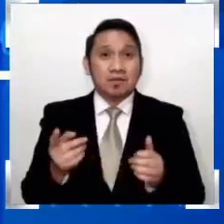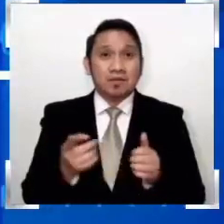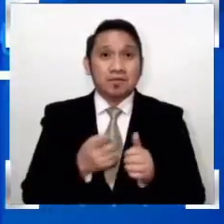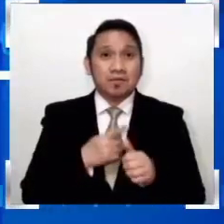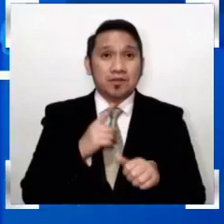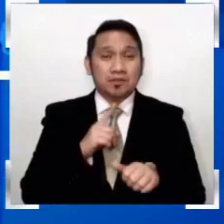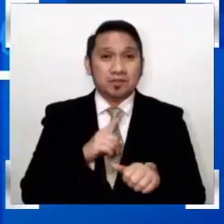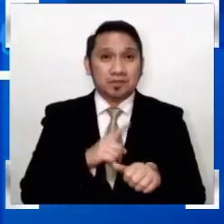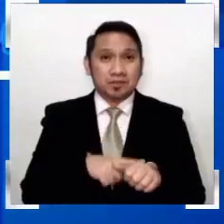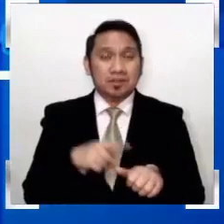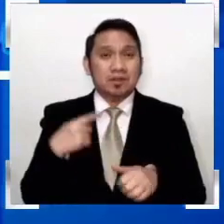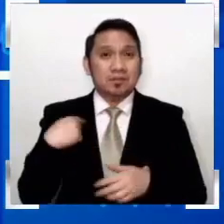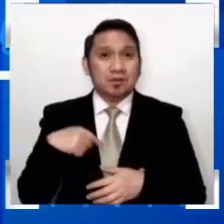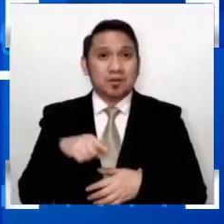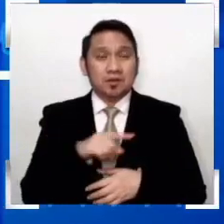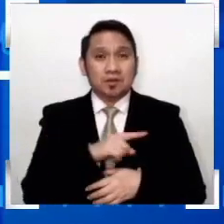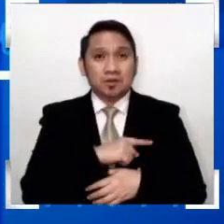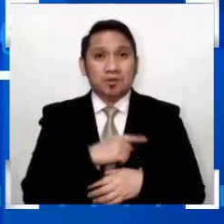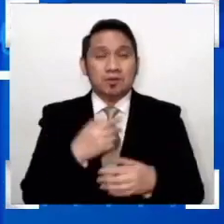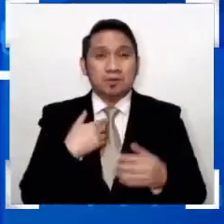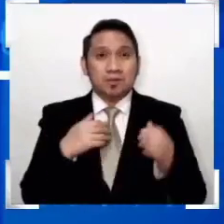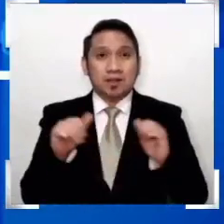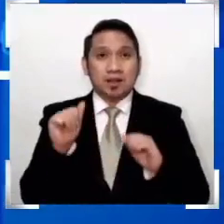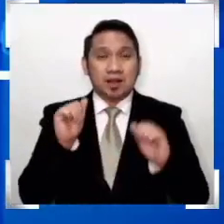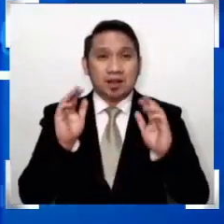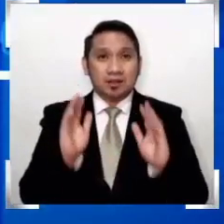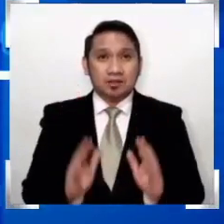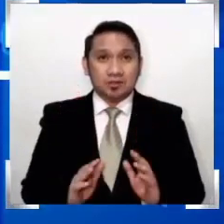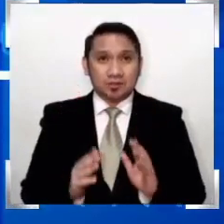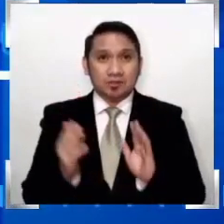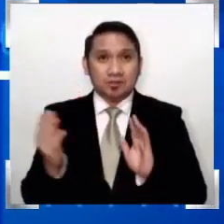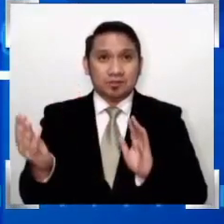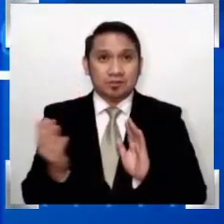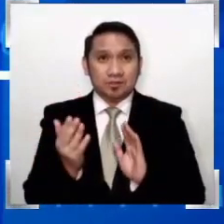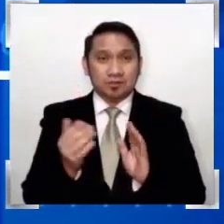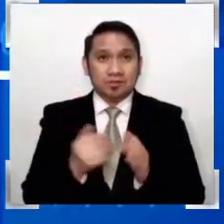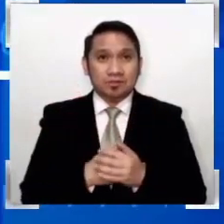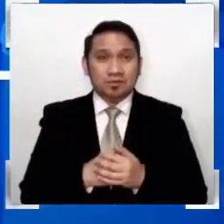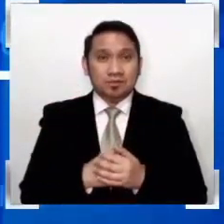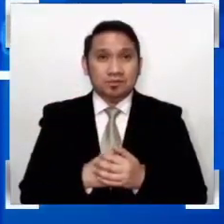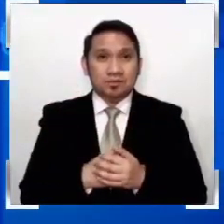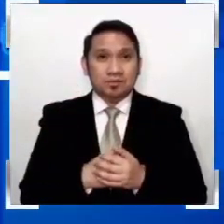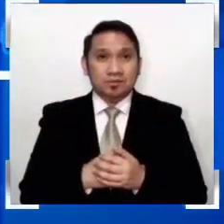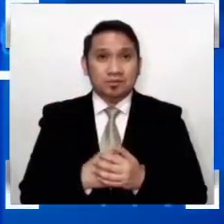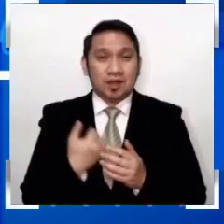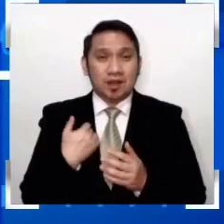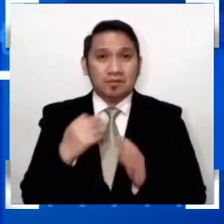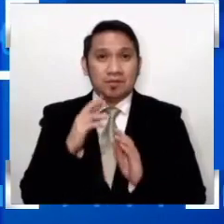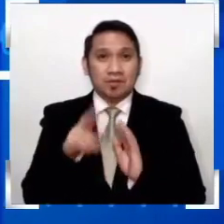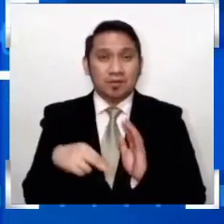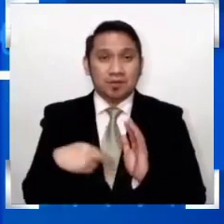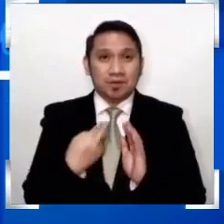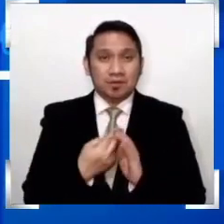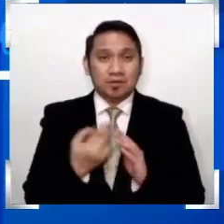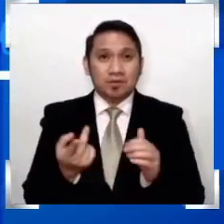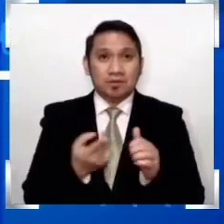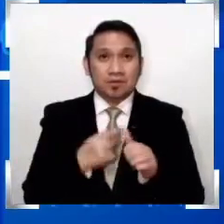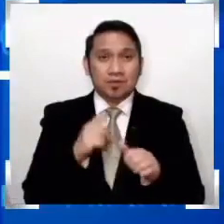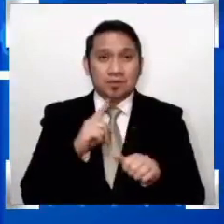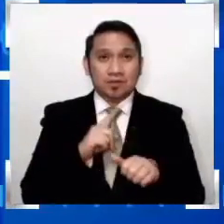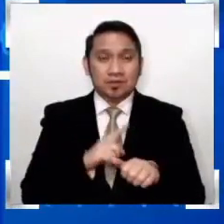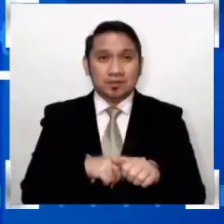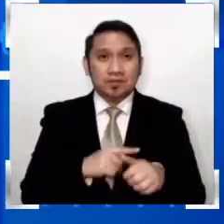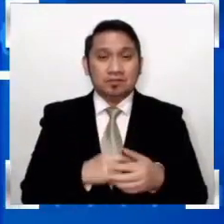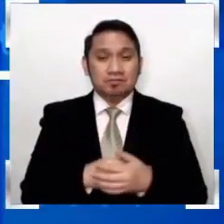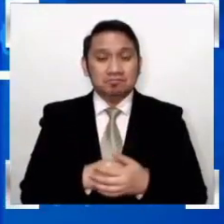na mag-aarte sa harapan ng isa't isa, magpo-portray kami ng role. First time talaga. Looking